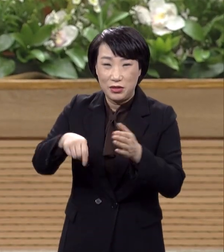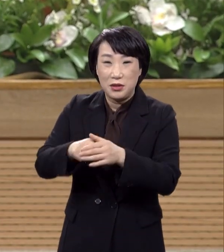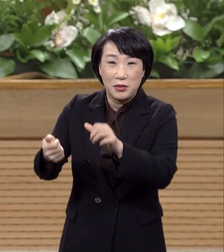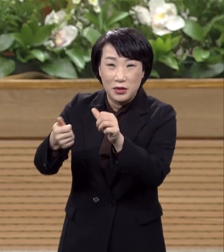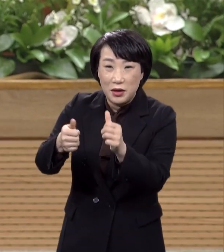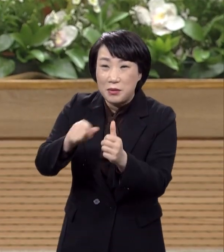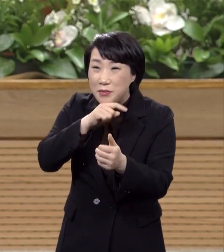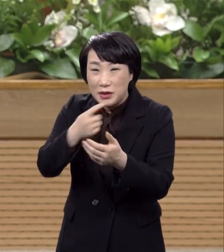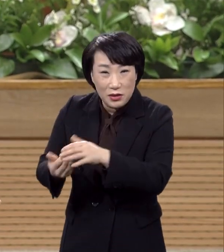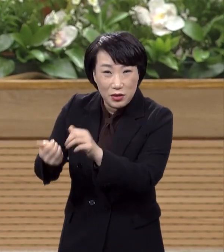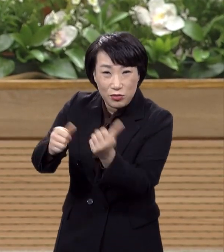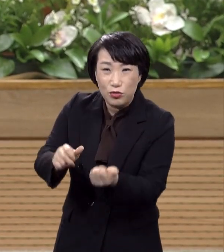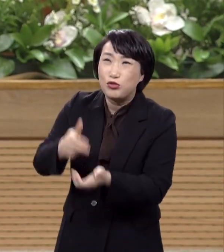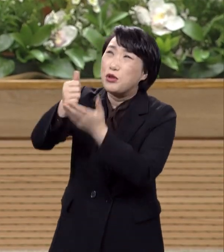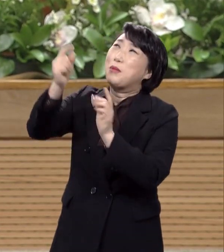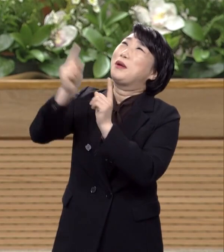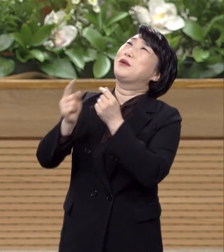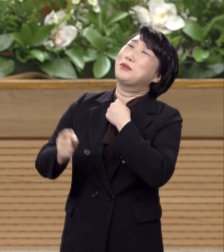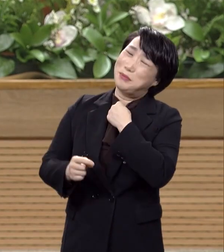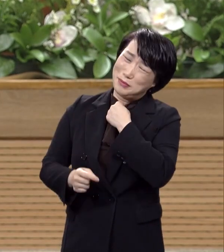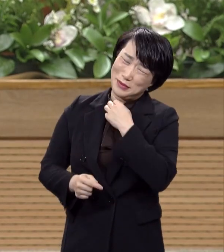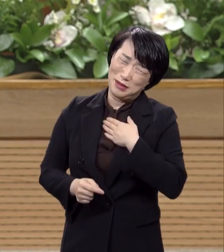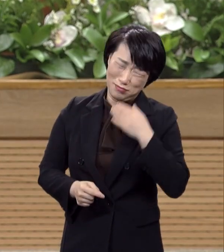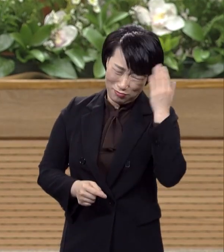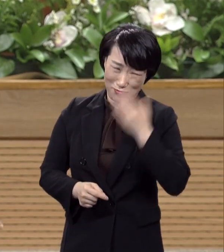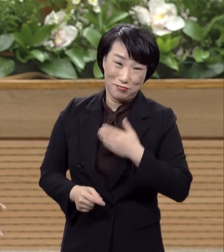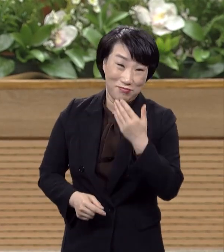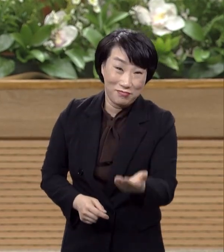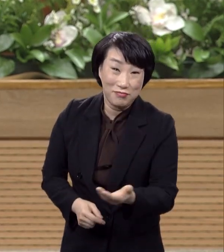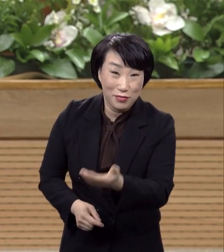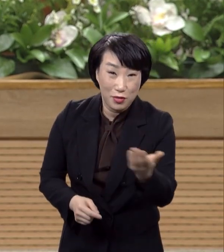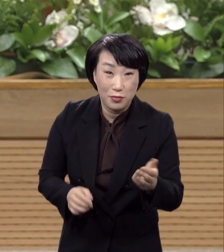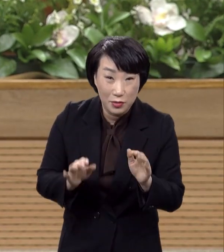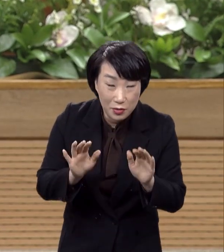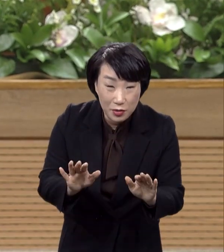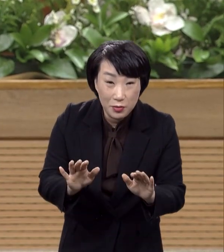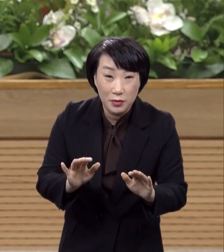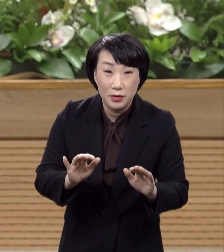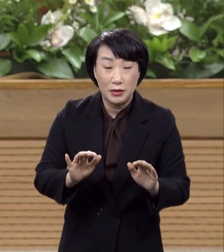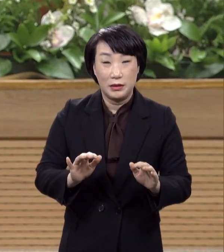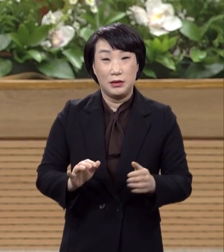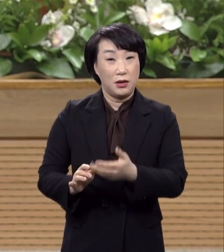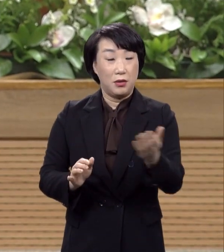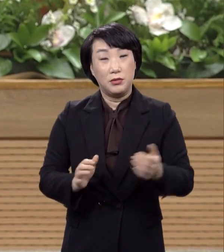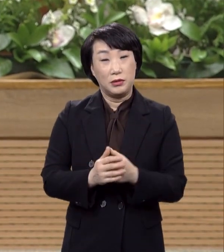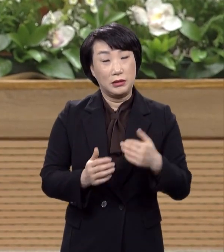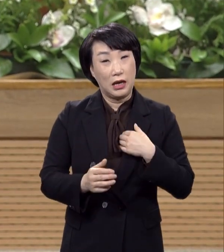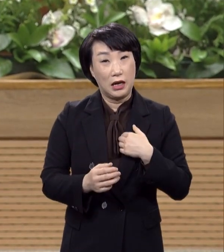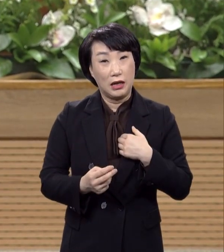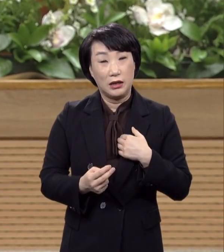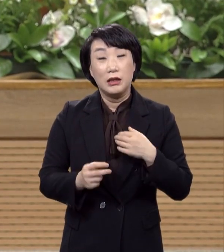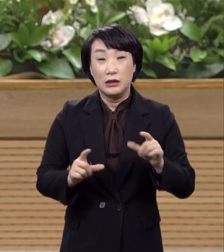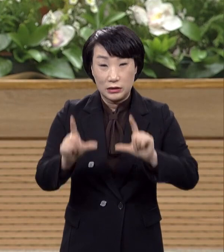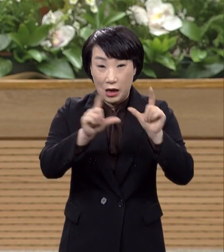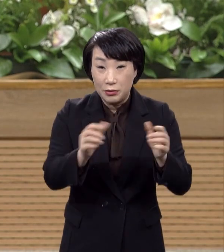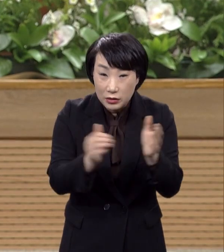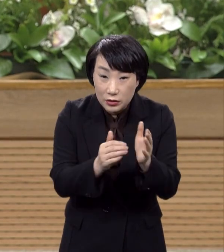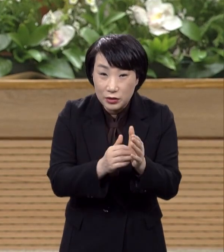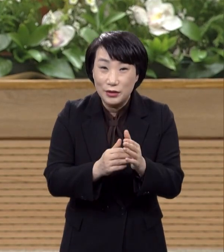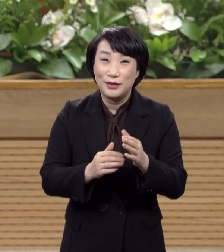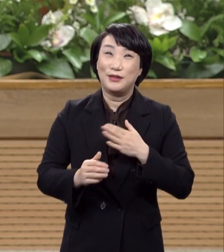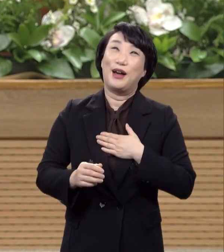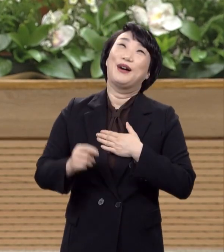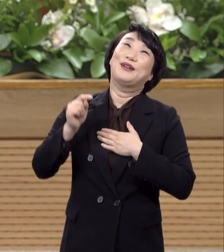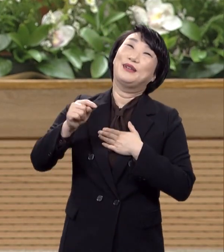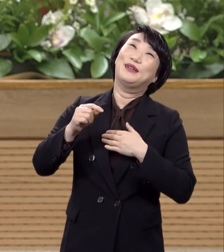싶었습니다. 솔직하게 사실 그대로 말씀드리는 거예요. 그러면 이 세대 이것으로 끝나버린다면 나는